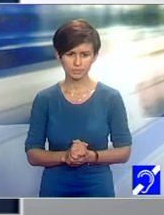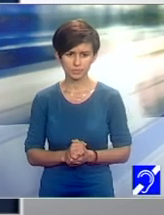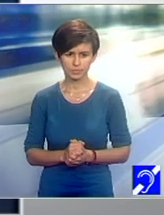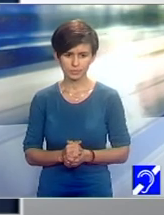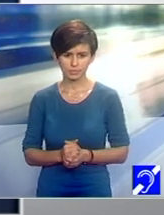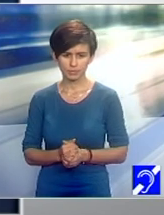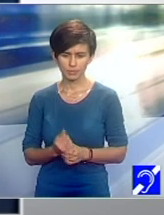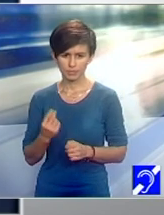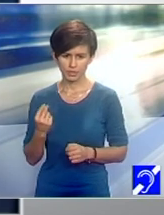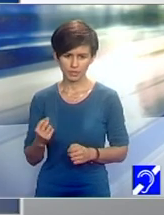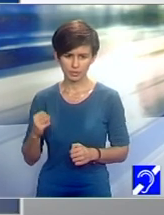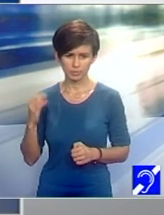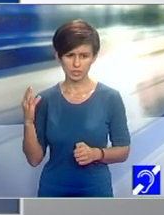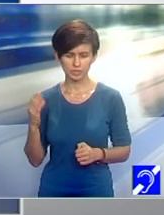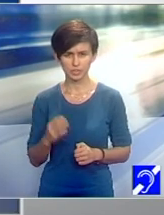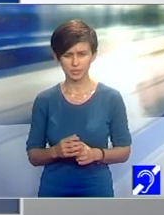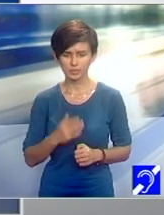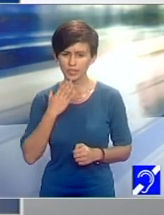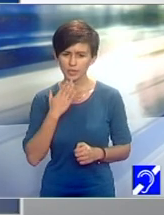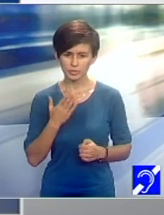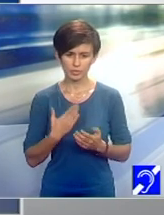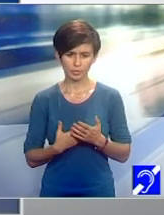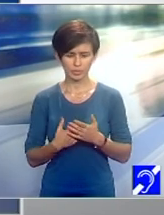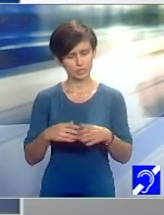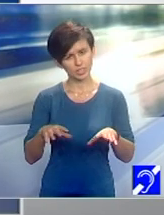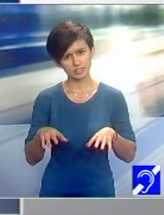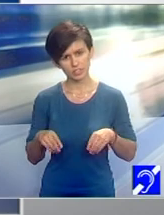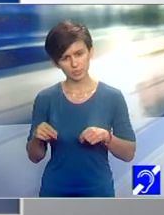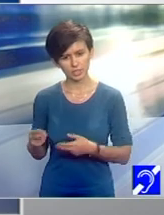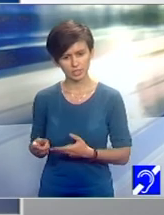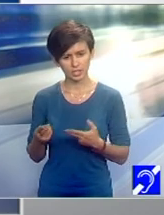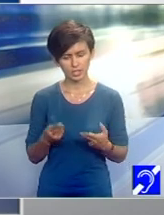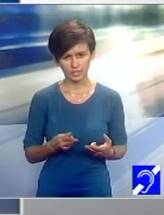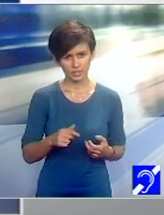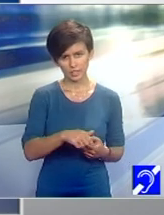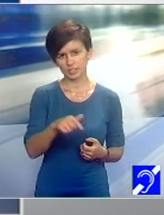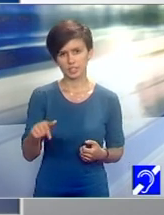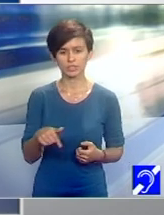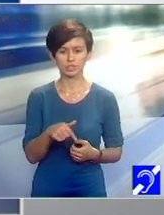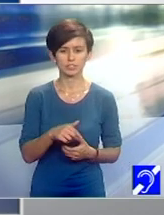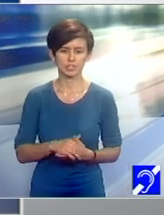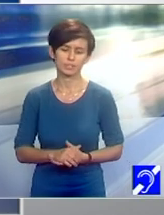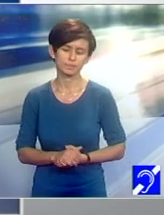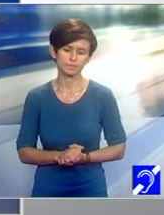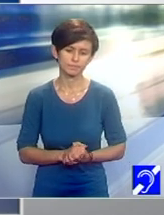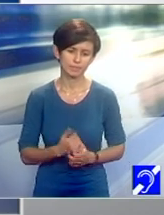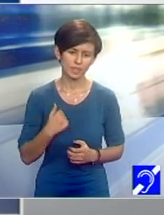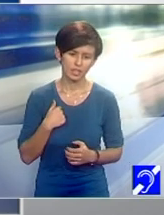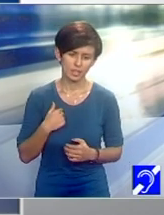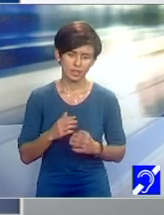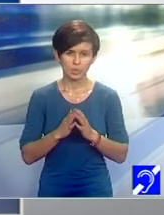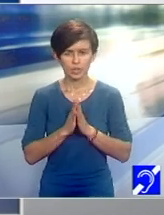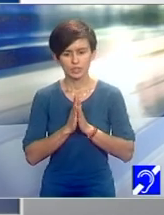v-am regăsit! Vă mulțumim că ați acceptat invitația noastră. Pentru început, vă rog să ne spuneți care